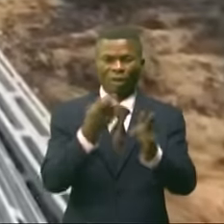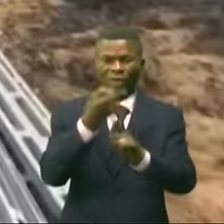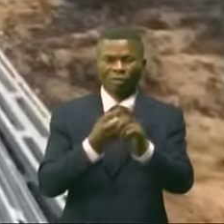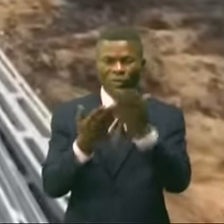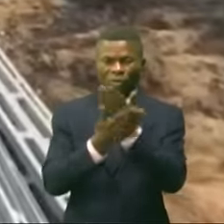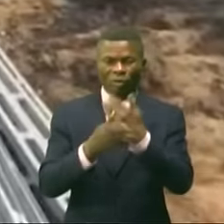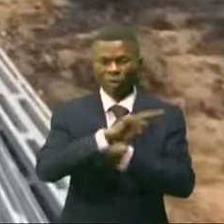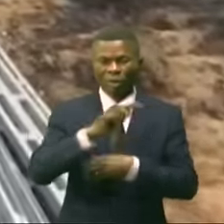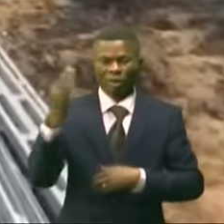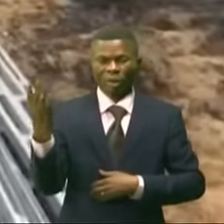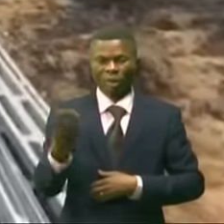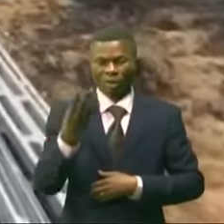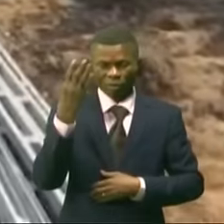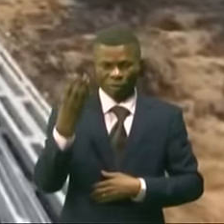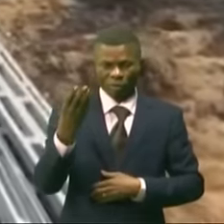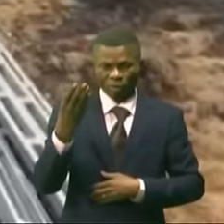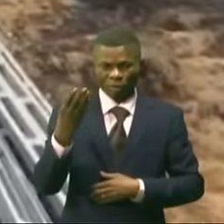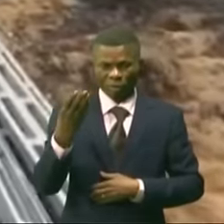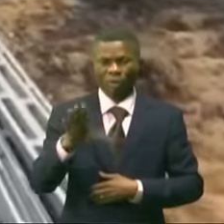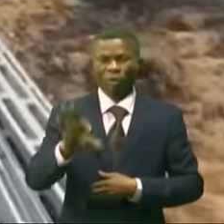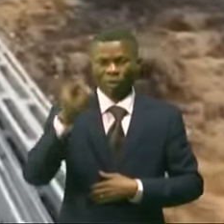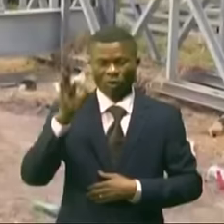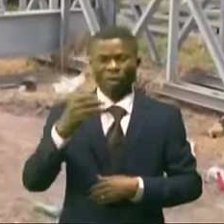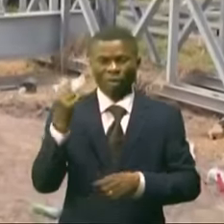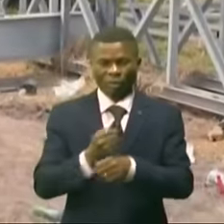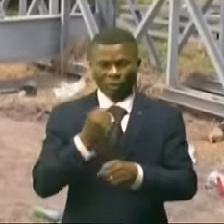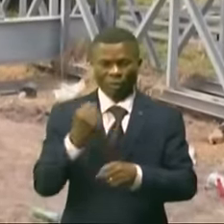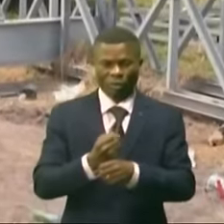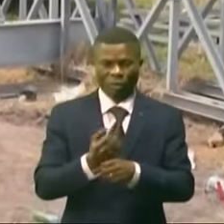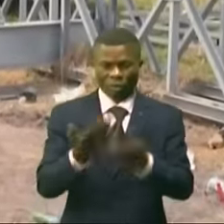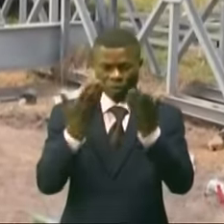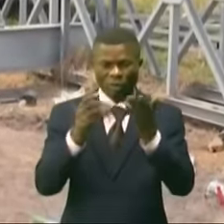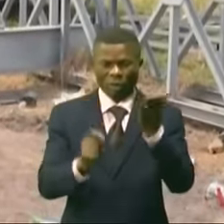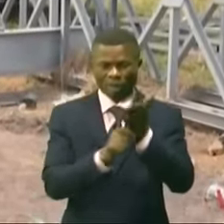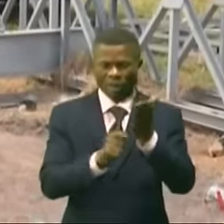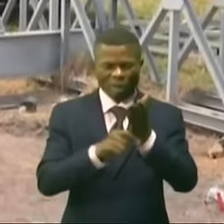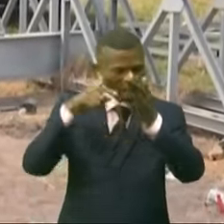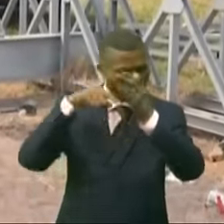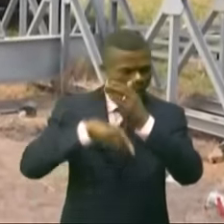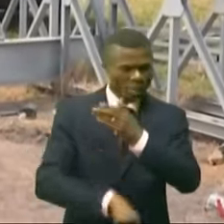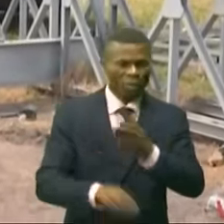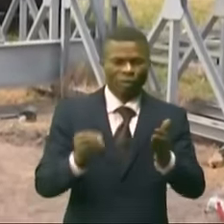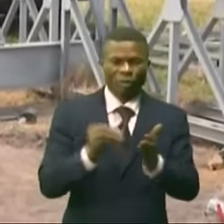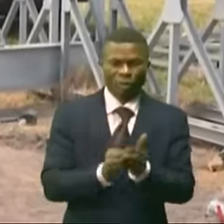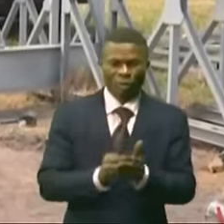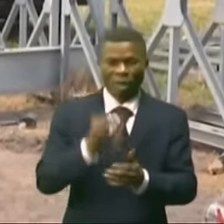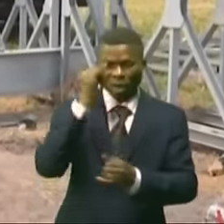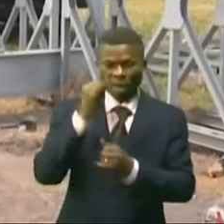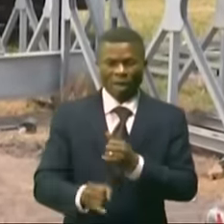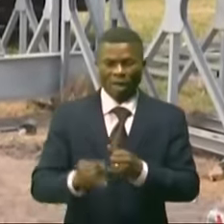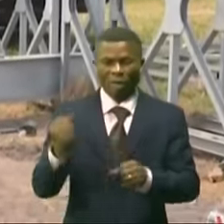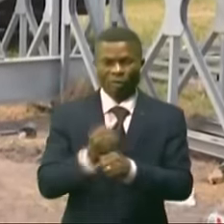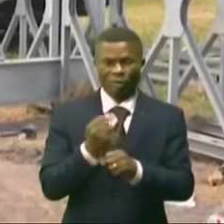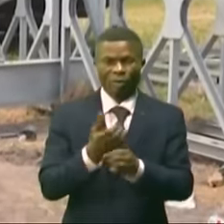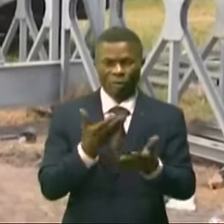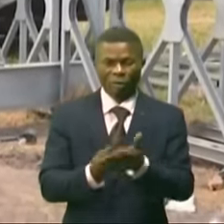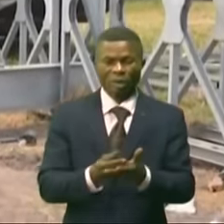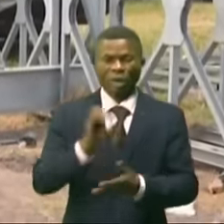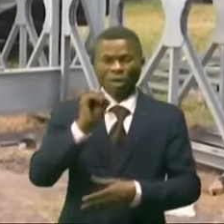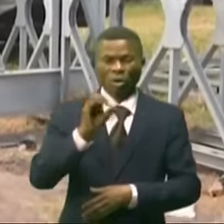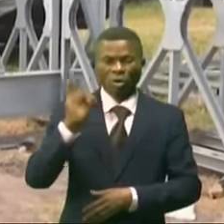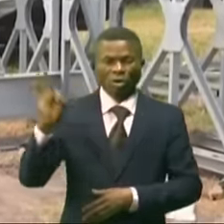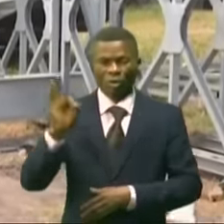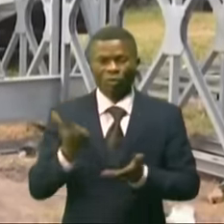pourévaluer les choix initials et réaliser des études techniques approfondies à l'issue de cette mission l' Office de routes